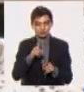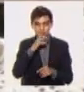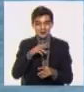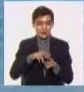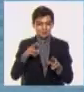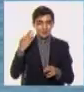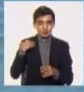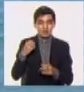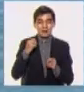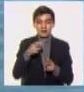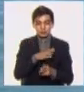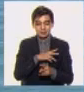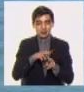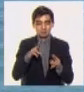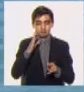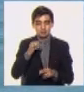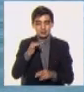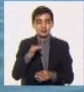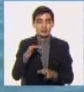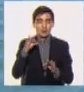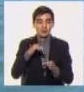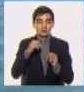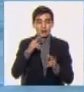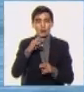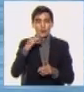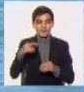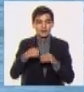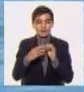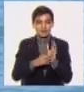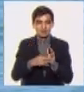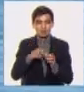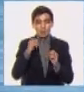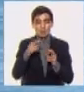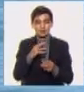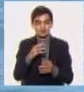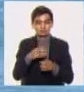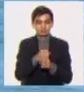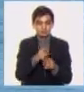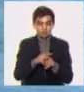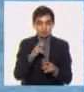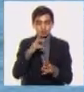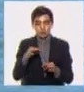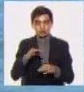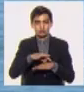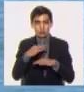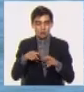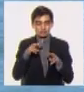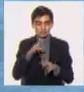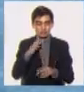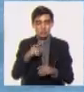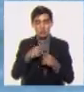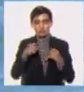болып қалмақ. Түркия шипажайларының меңгерушілері COVID-19-дың қаупі сейілсе де сақтық шараларын қатаң сақтап қонақ үйлерді